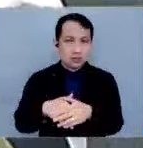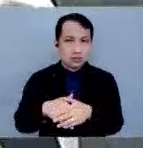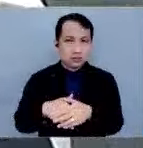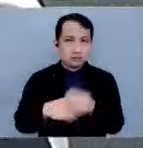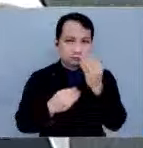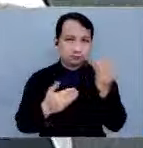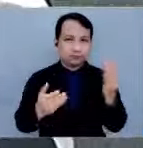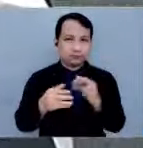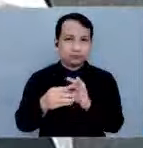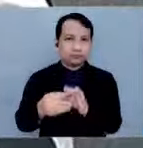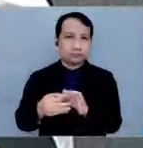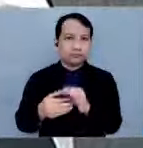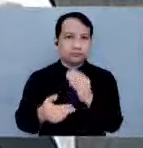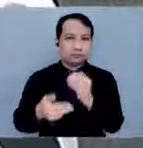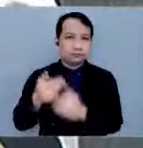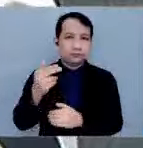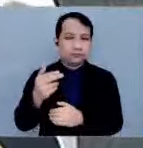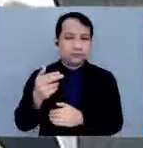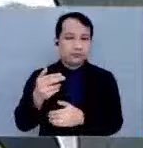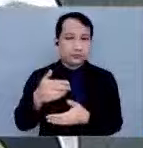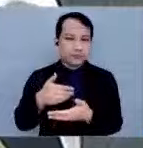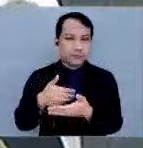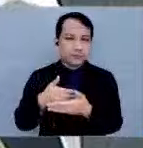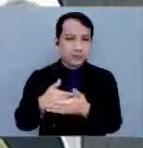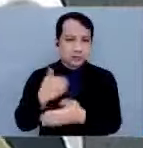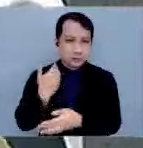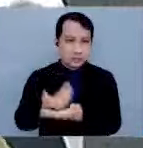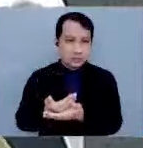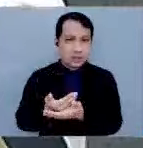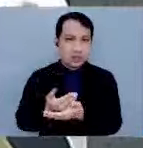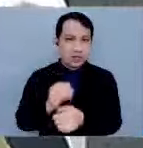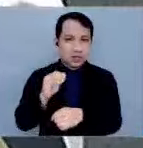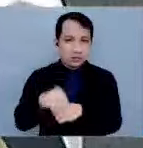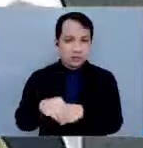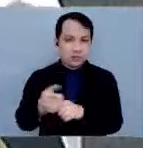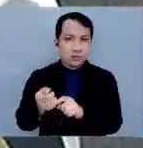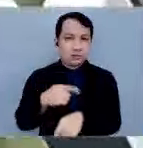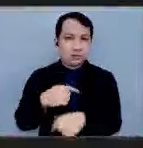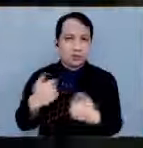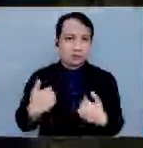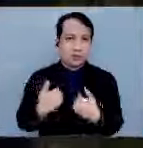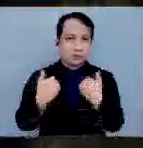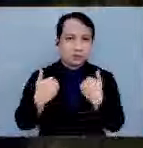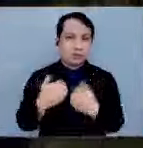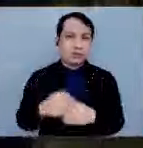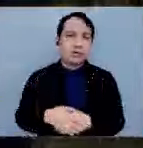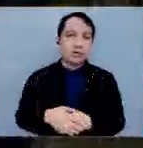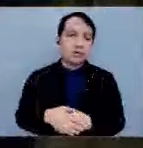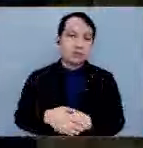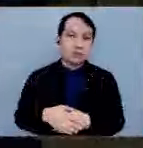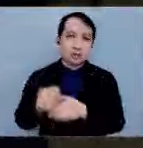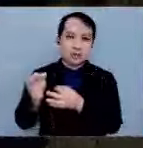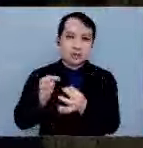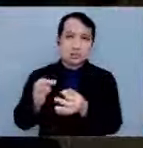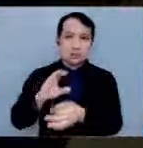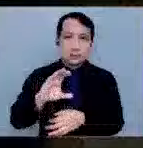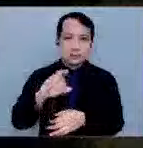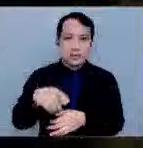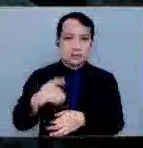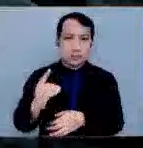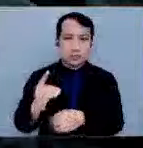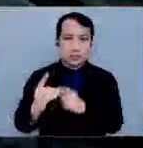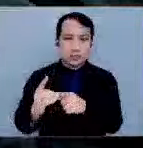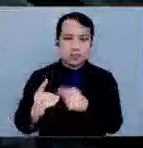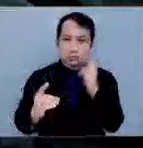mga highest na maternal death cases are from the young ones. Paliwanag pa ng CPD, maraming sanhi kung